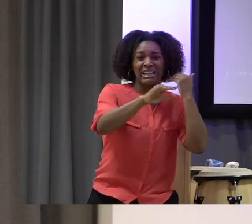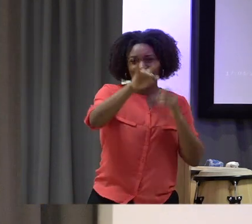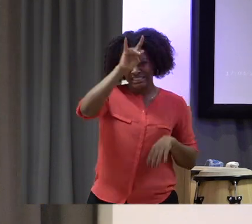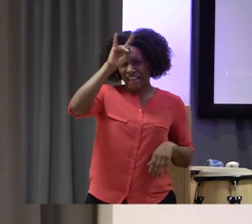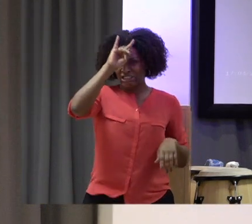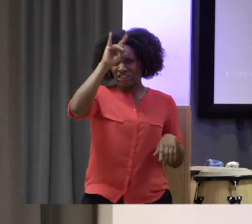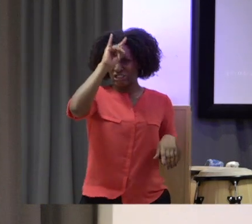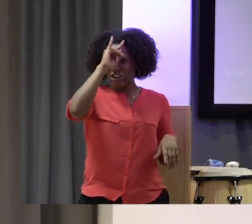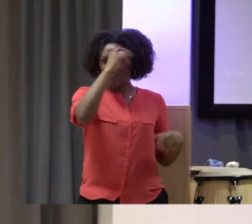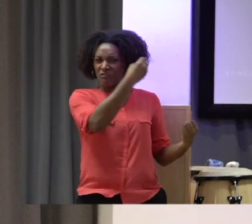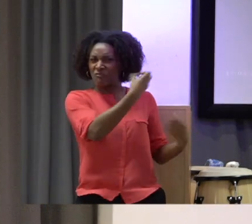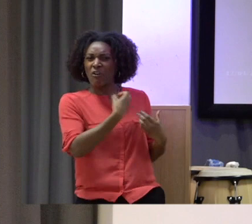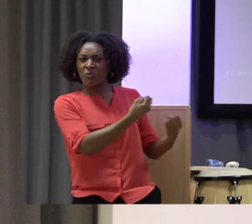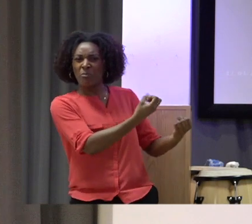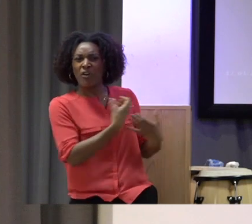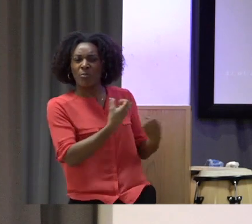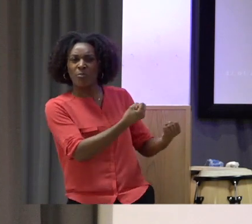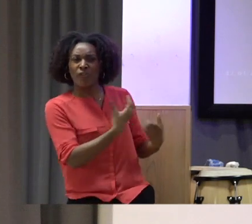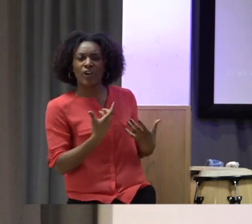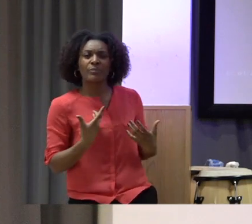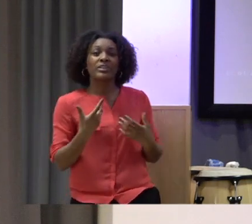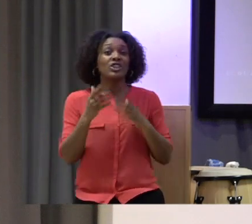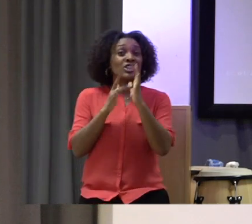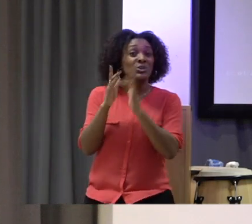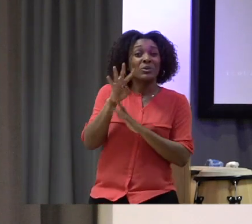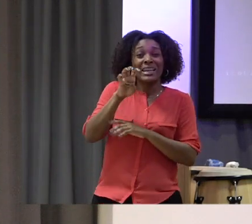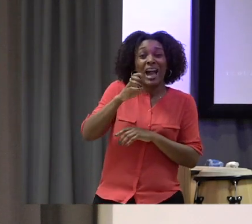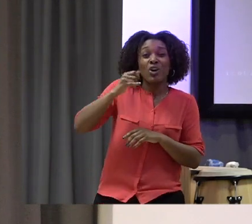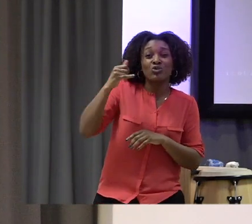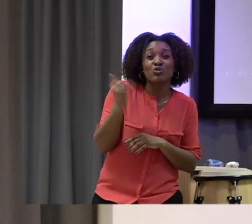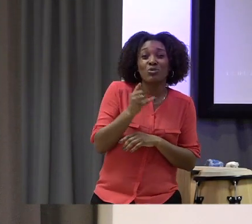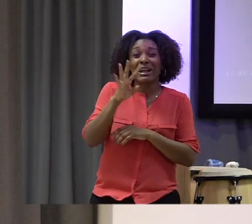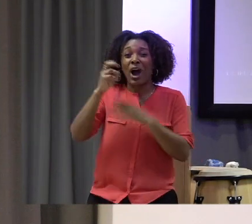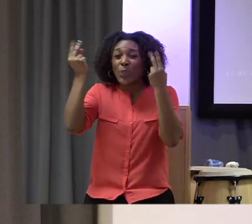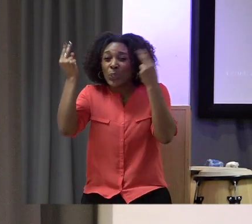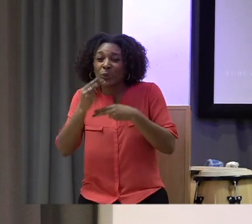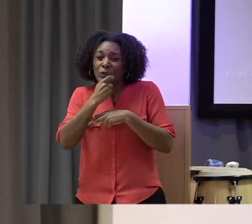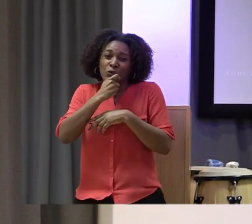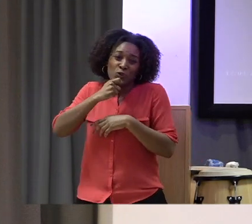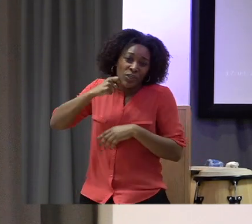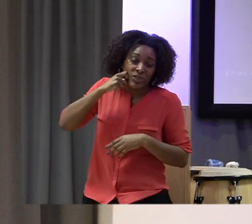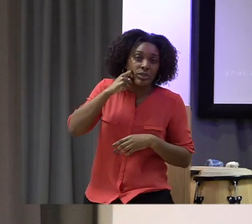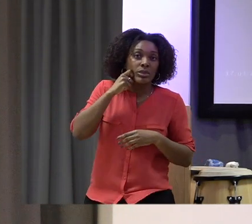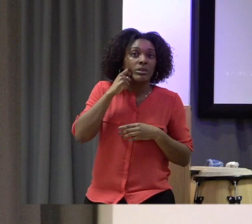diable. Après avoir jeûné 40 jours et 40 nuits, il eut